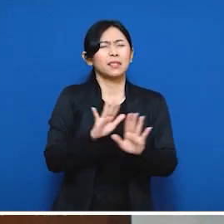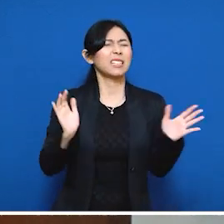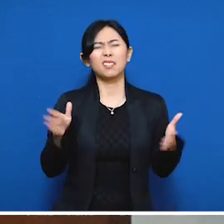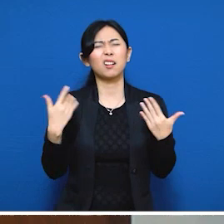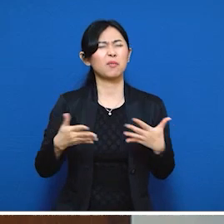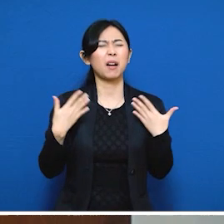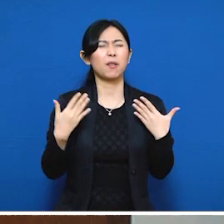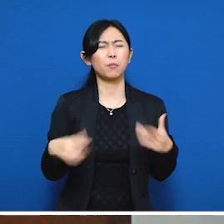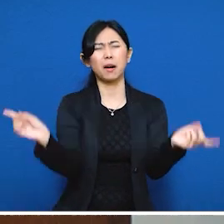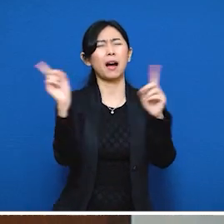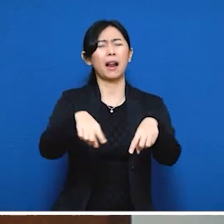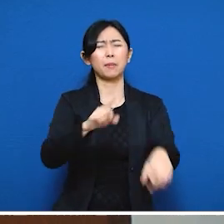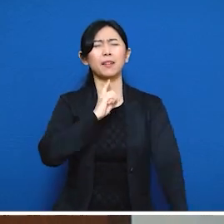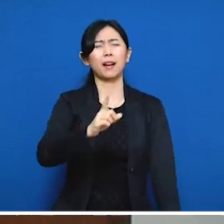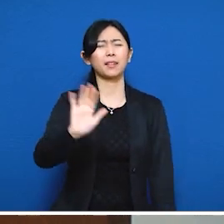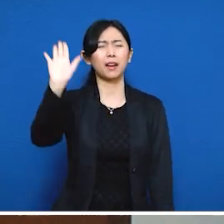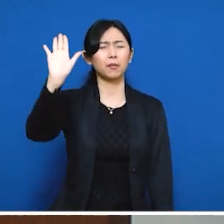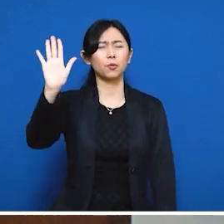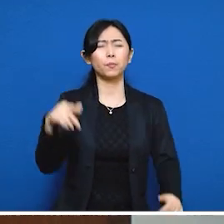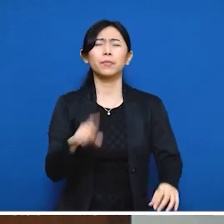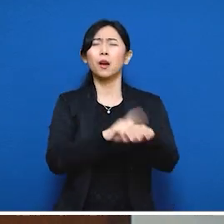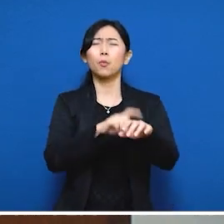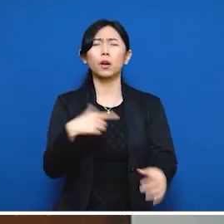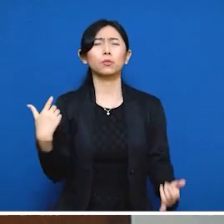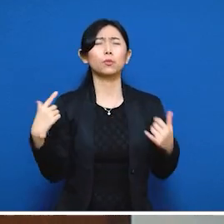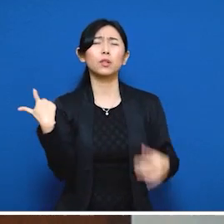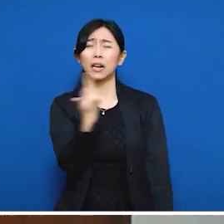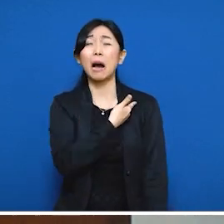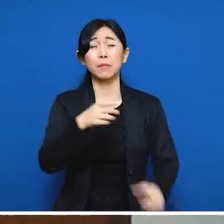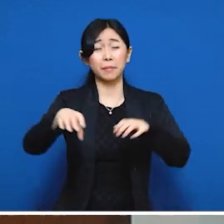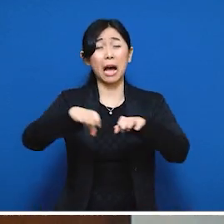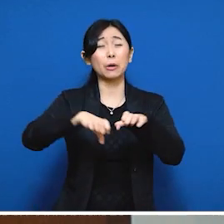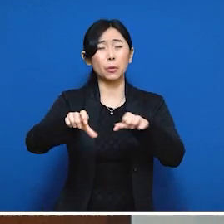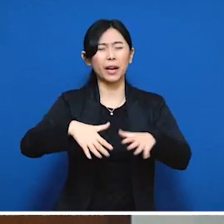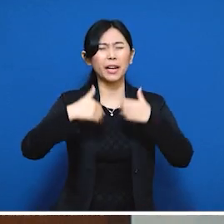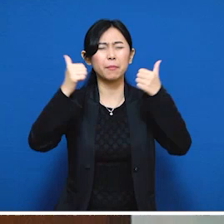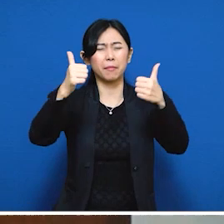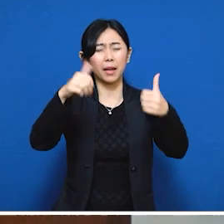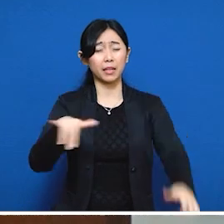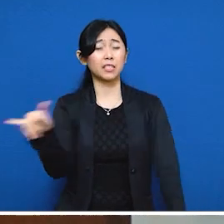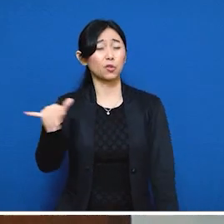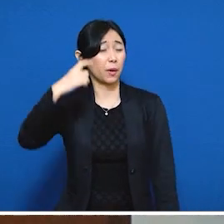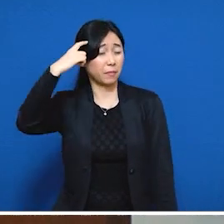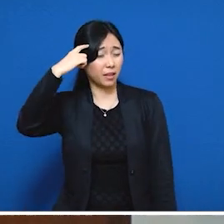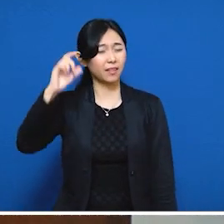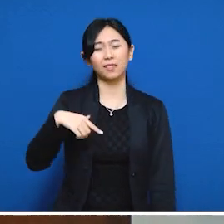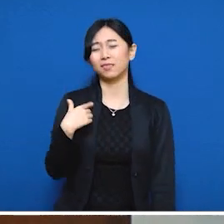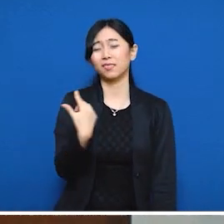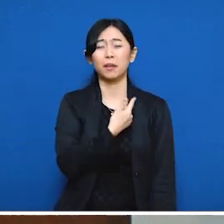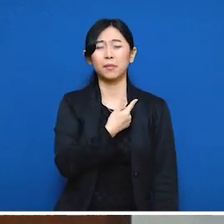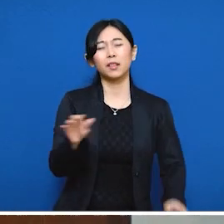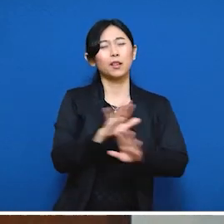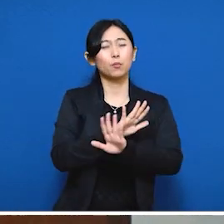mengalami kehadiran-Mu. Saat kami melakukan apa yang baik menurut kami dan